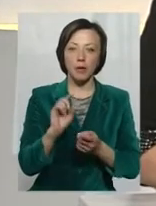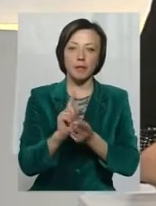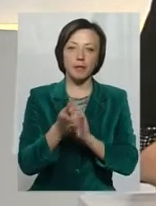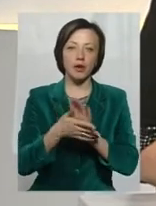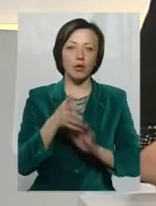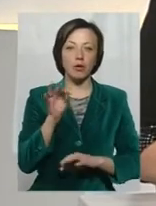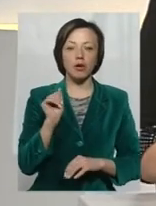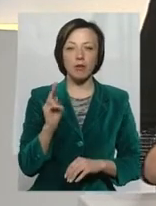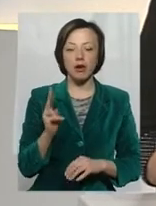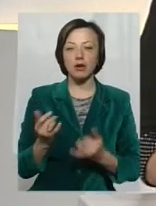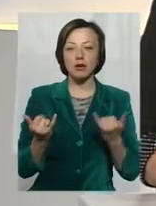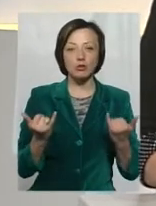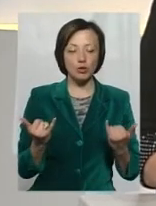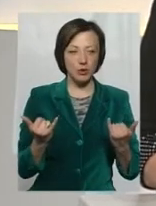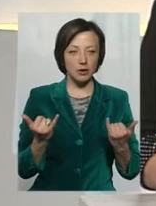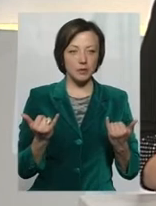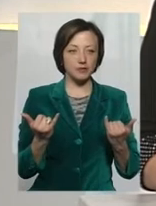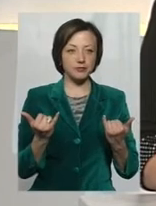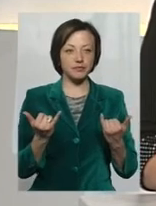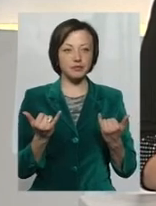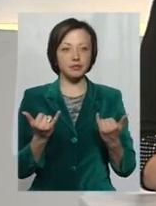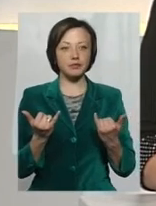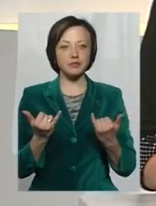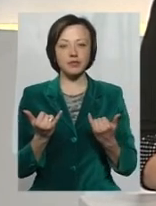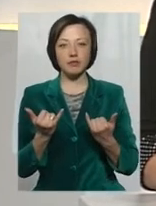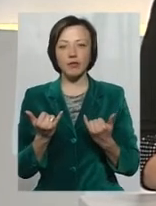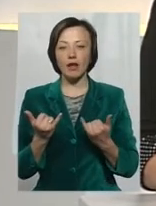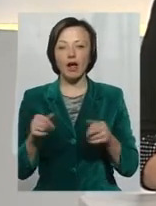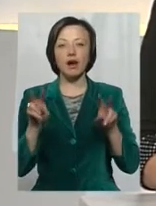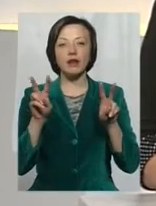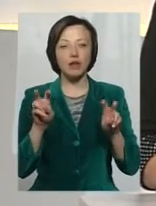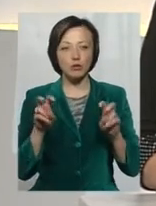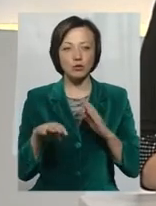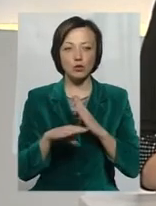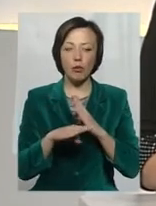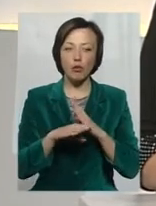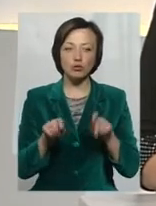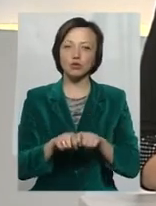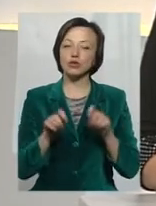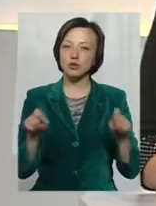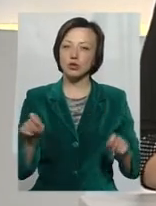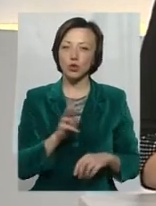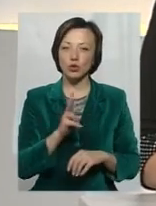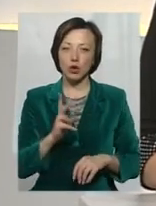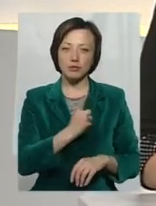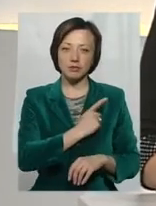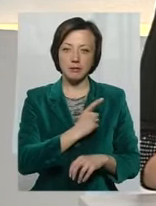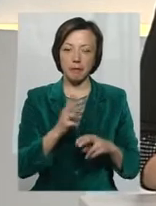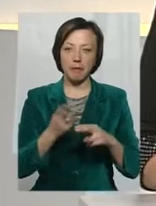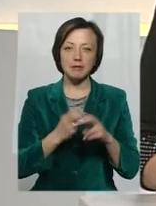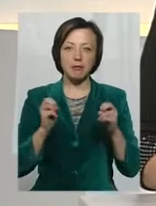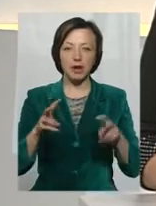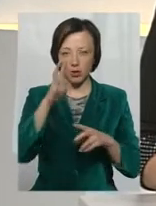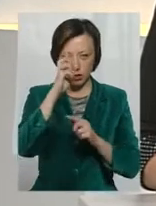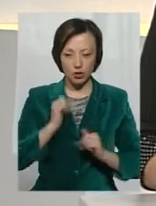Рибак. А сьогодні тему нам допоможуть розкрити ті, хто стоять на сторожі безпеки нашої держави.